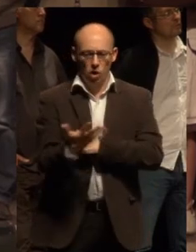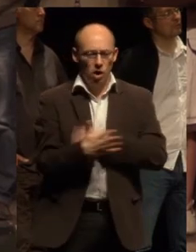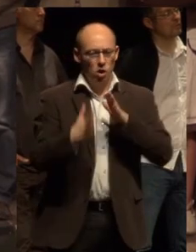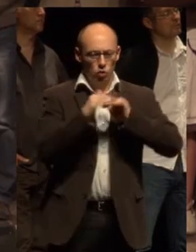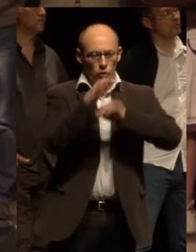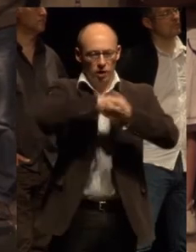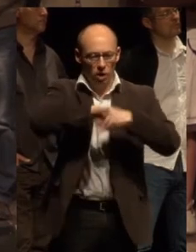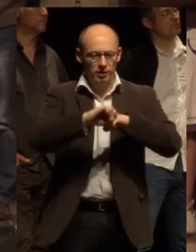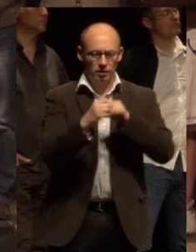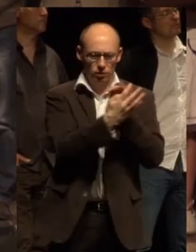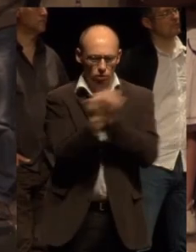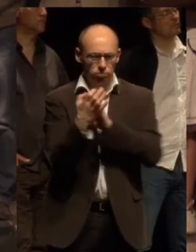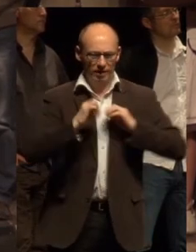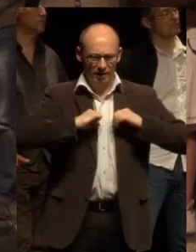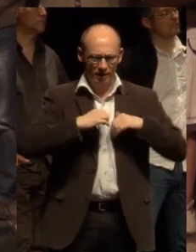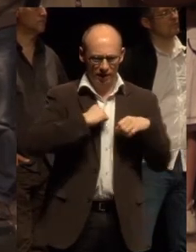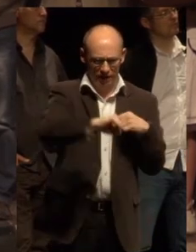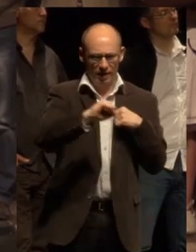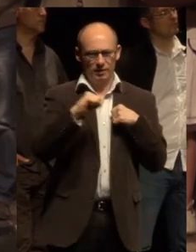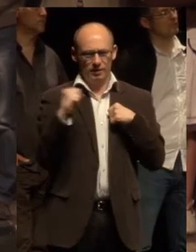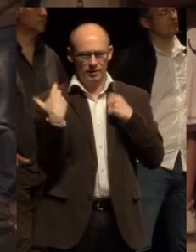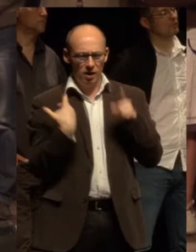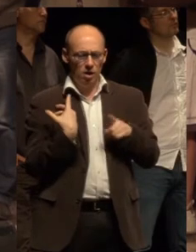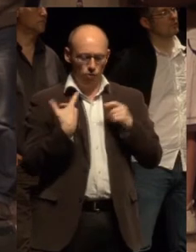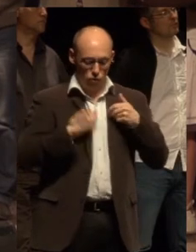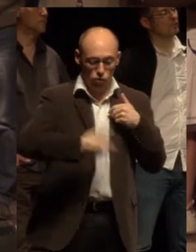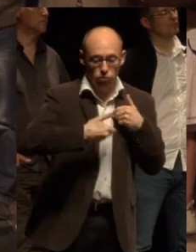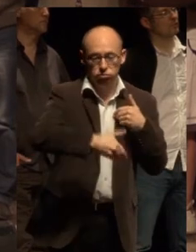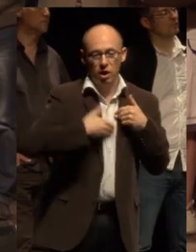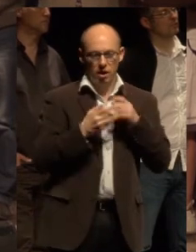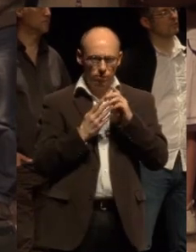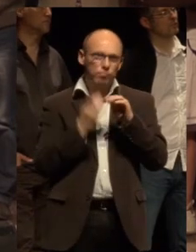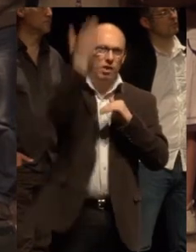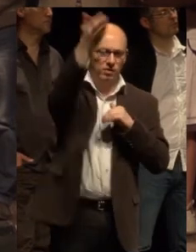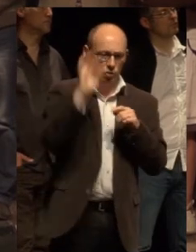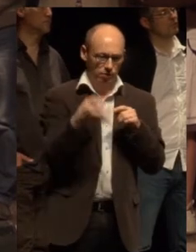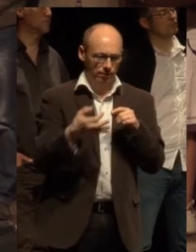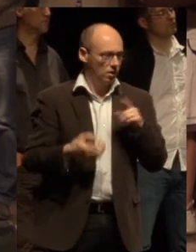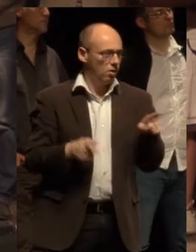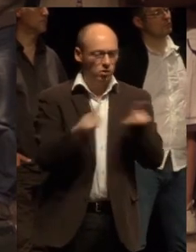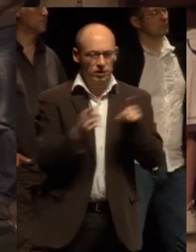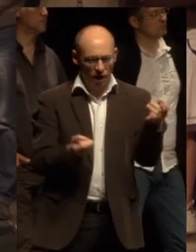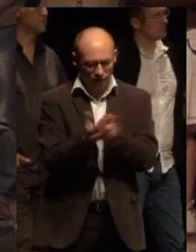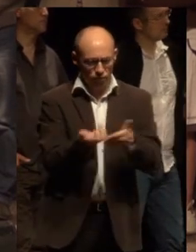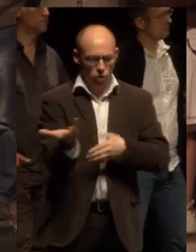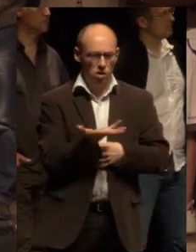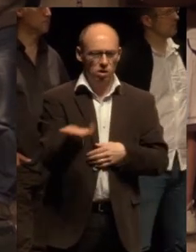des organisations qui soient efficaces pour le moyen et pour le long terme. Je signale d'ailleurs en cette occasion